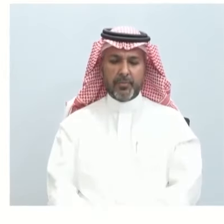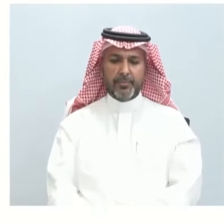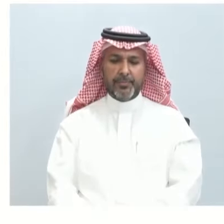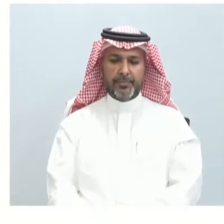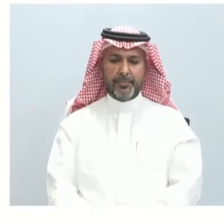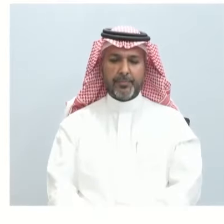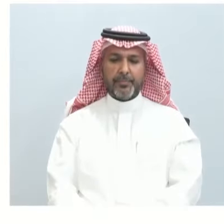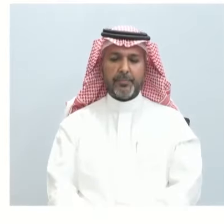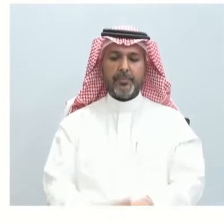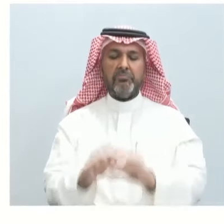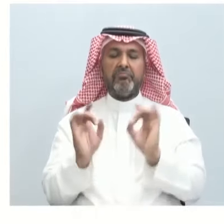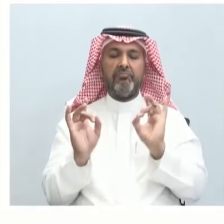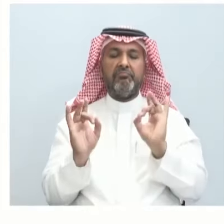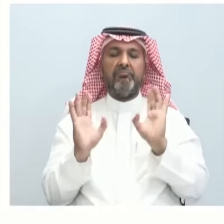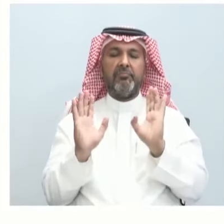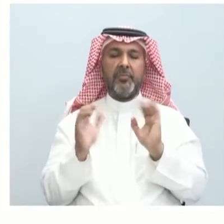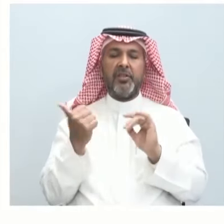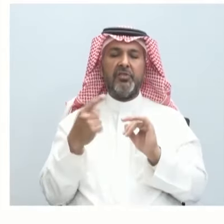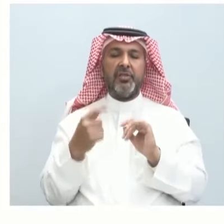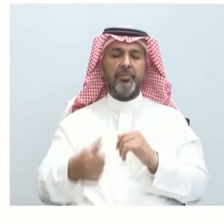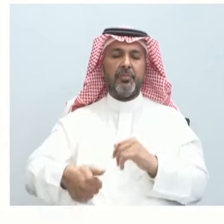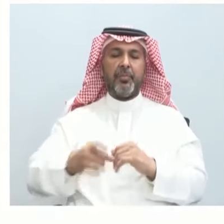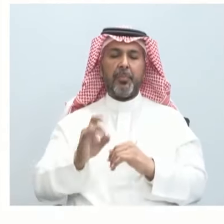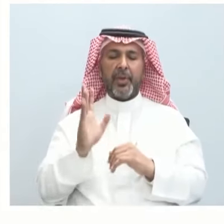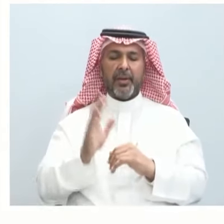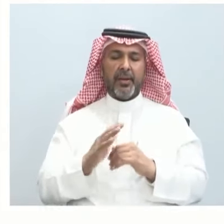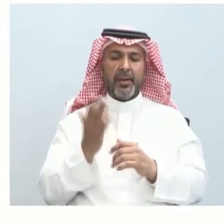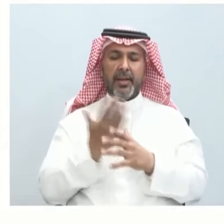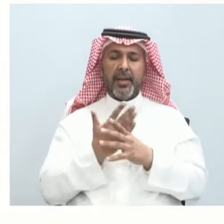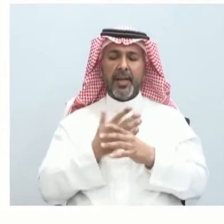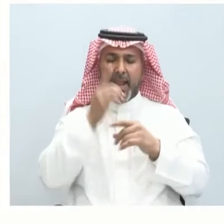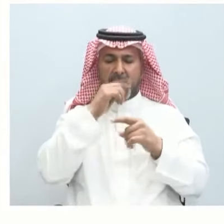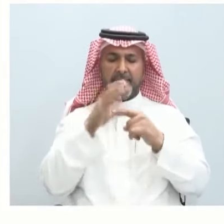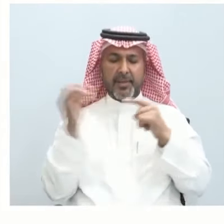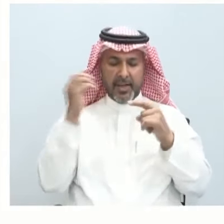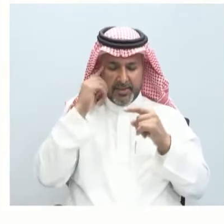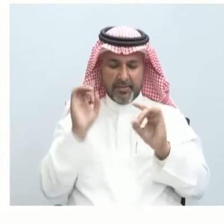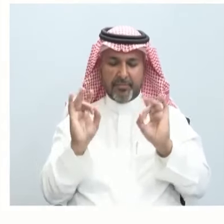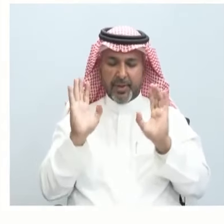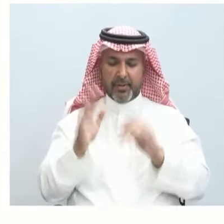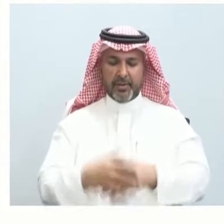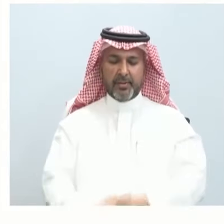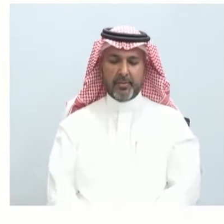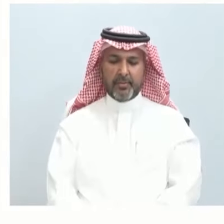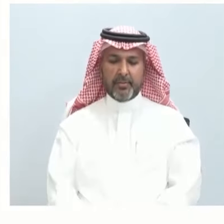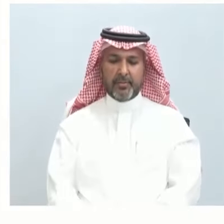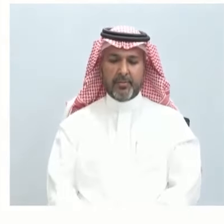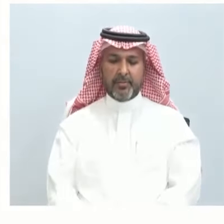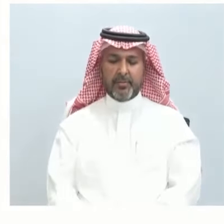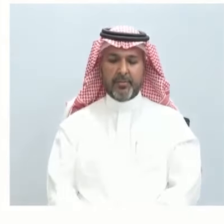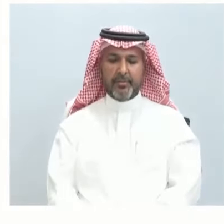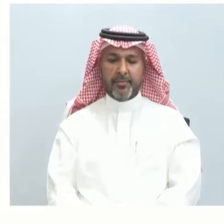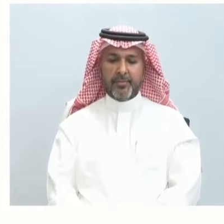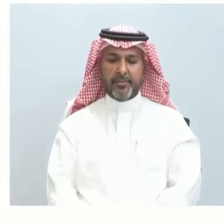16 الف تربيع موجوده بالطرف الايمن وهو موجوده ايضا بالطرف الايسر اذا نستطيع اختصارها بطرح 16000